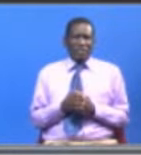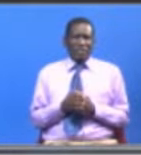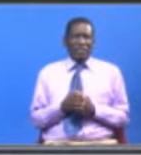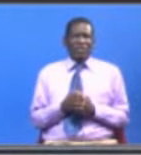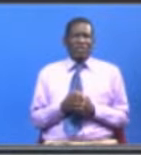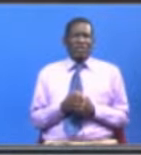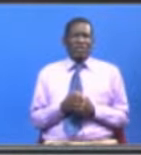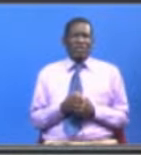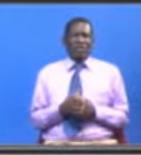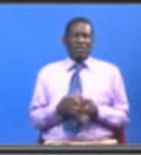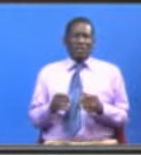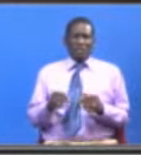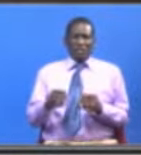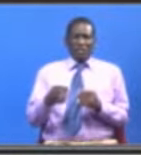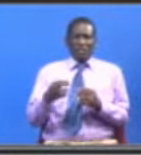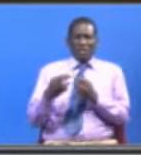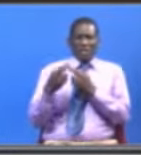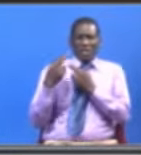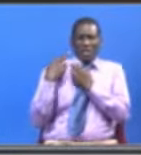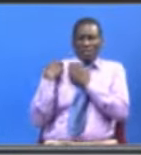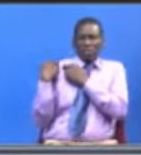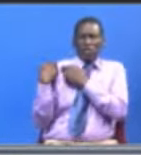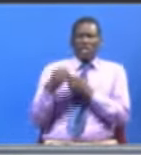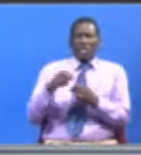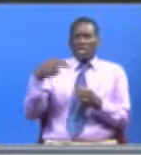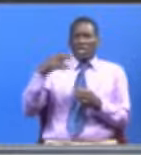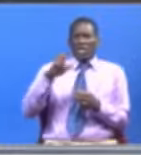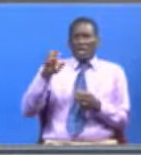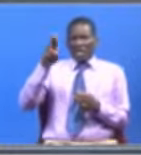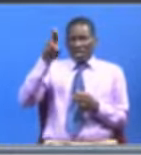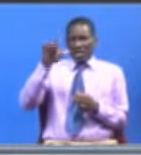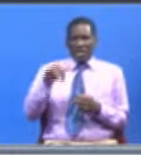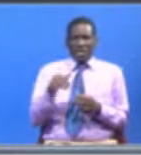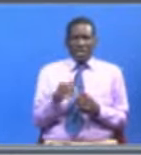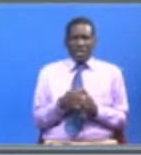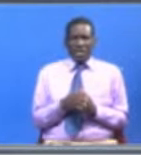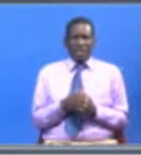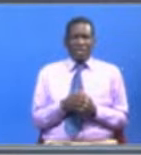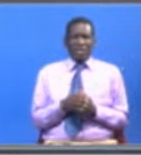Nice. Kapteni Hillary Shire Kule Litali.